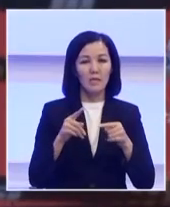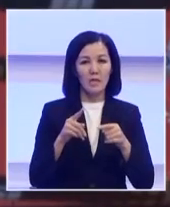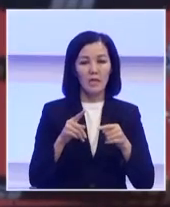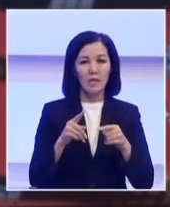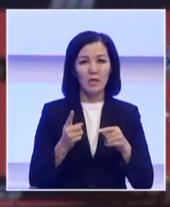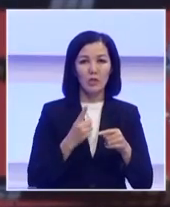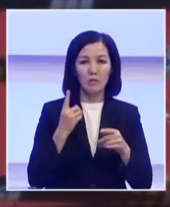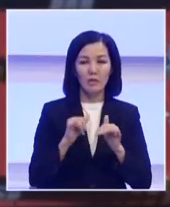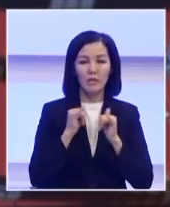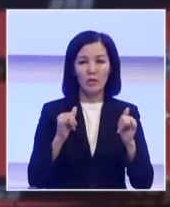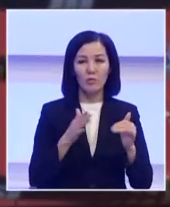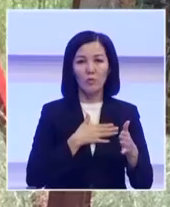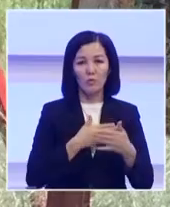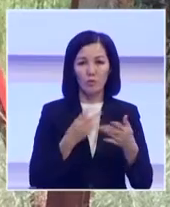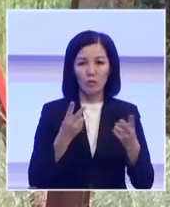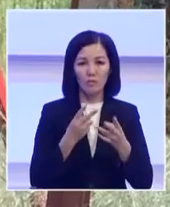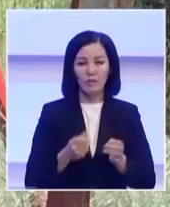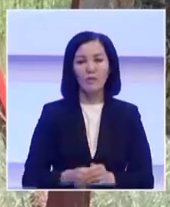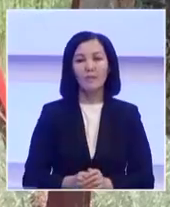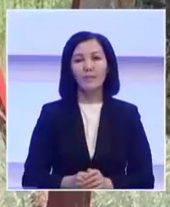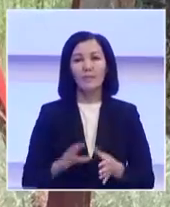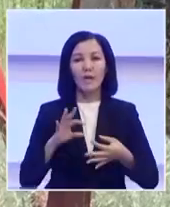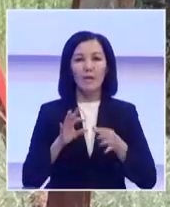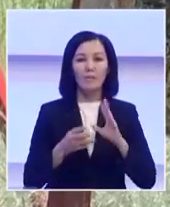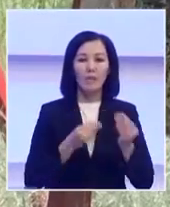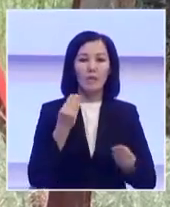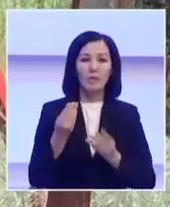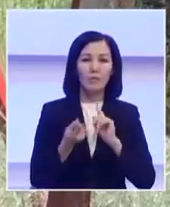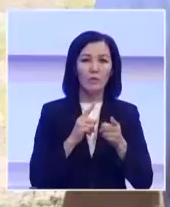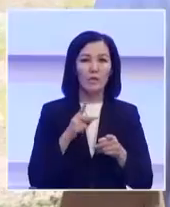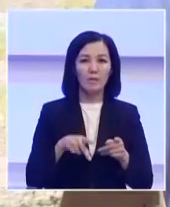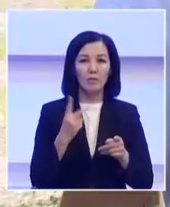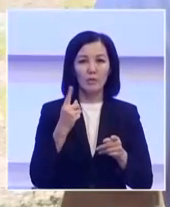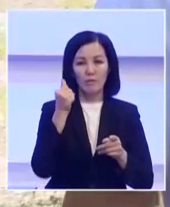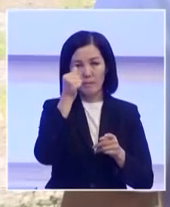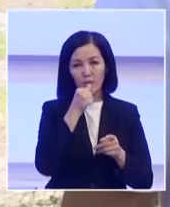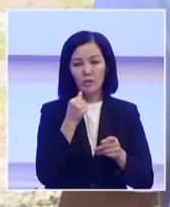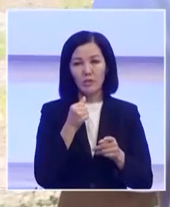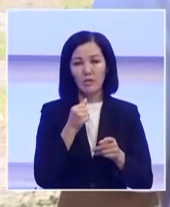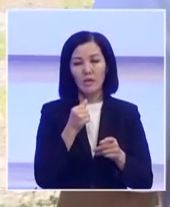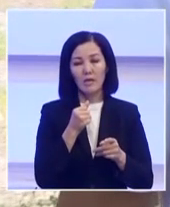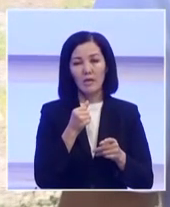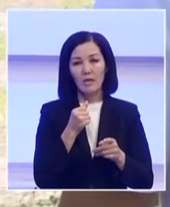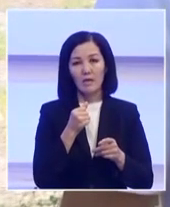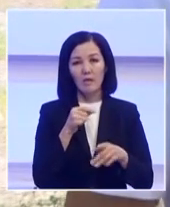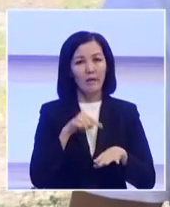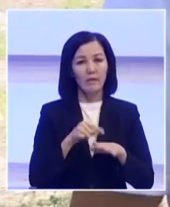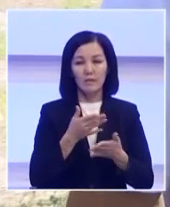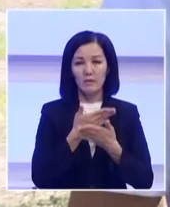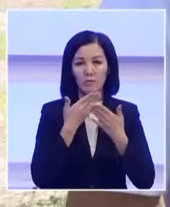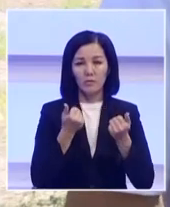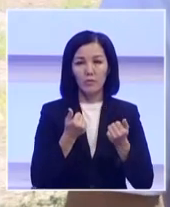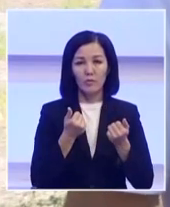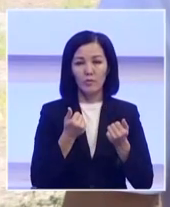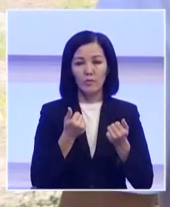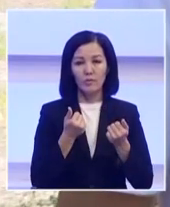шеберлікті арттыруға күш салып жатыр. Енді олимпиаданы өзгерткеніне 2021-ге қатты әсер тигізген жоқ мен